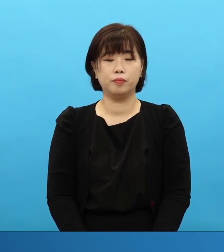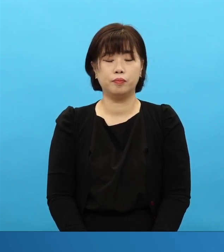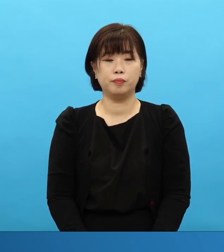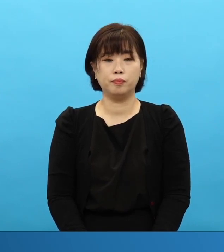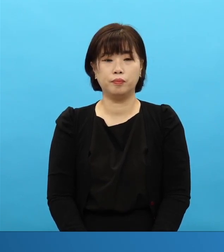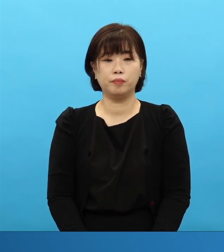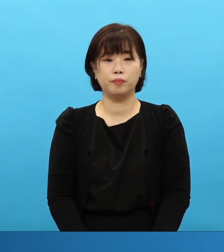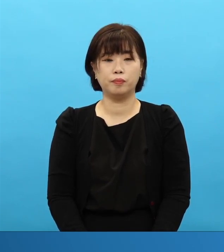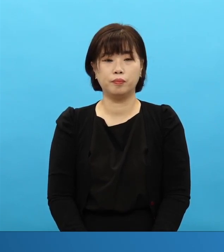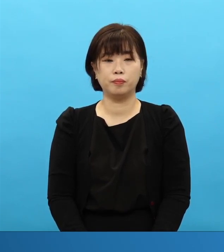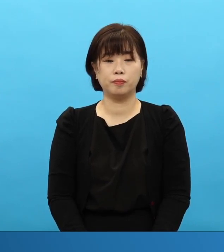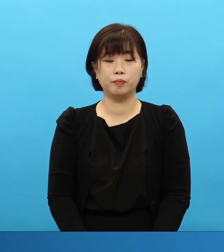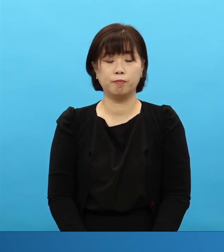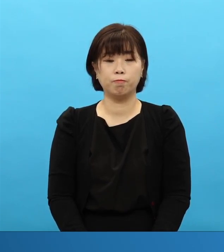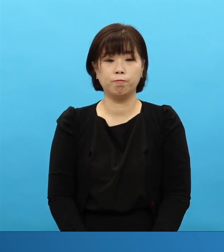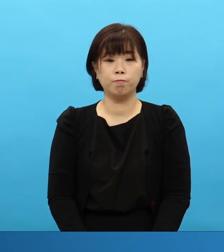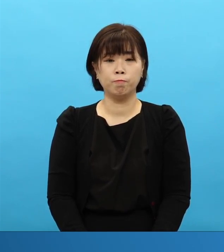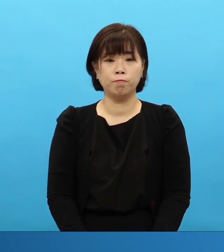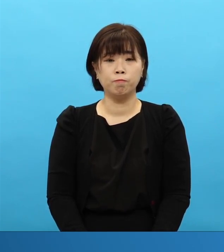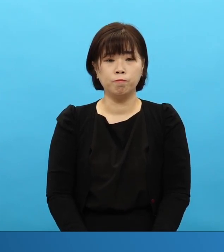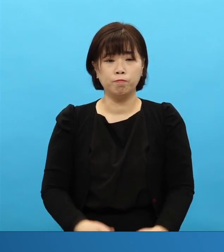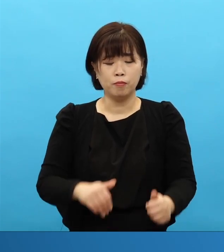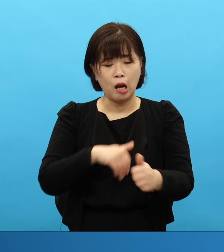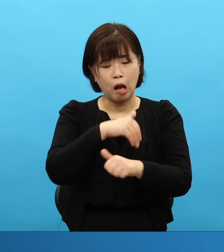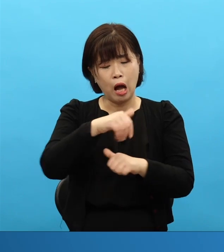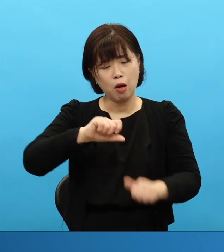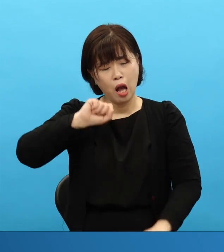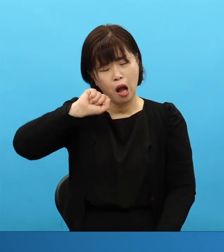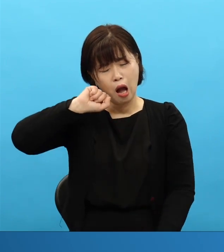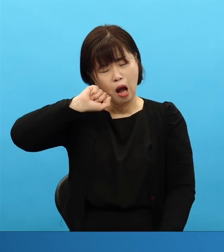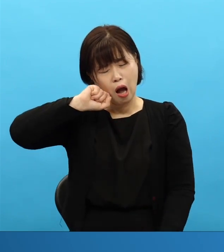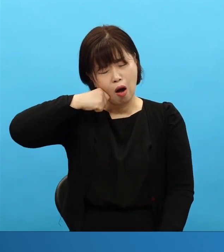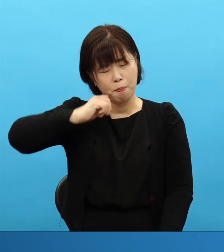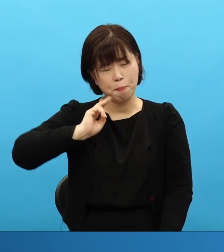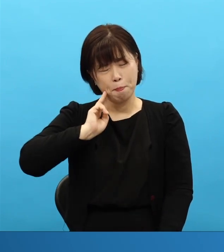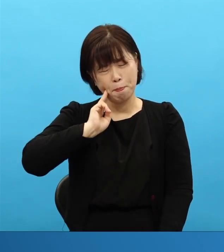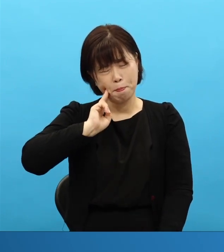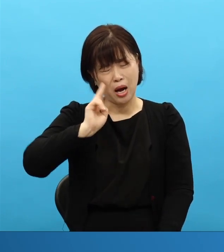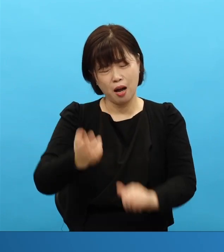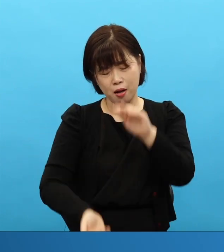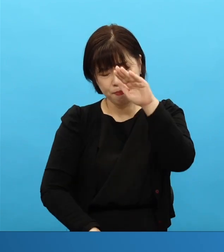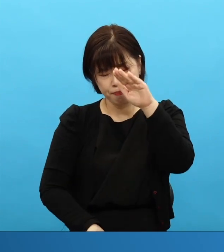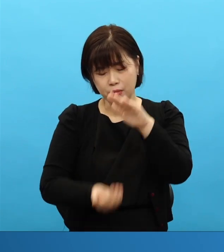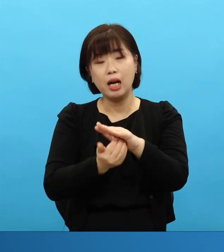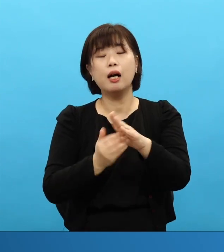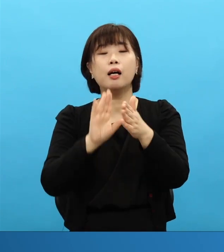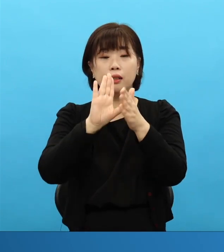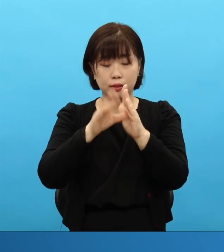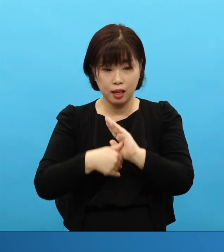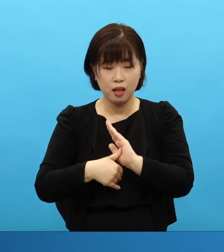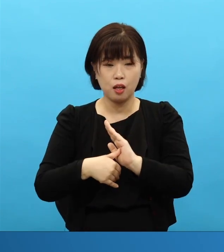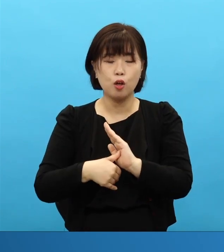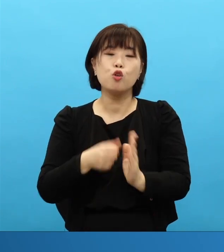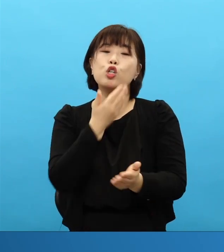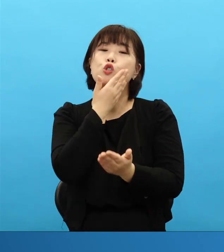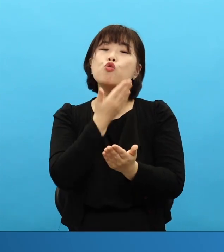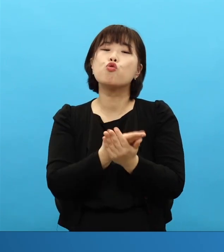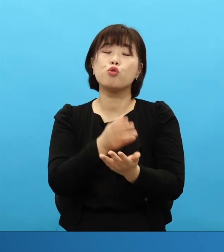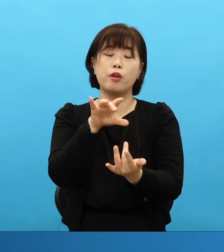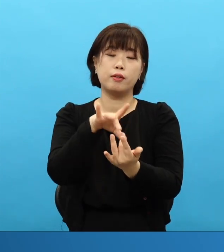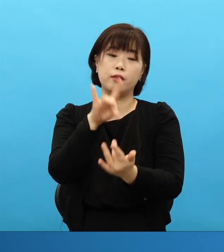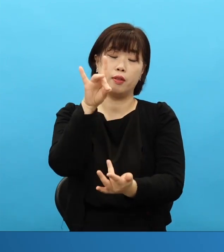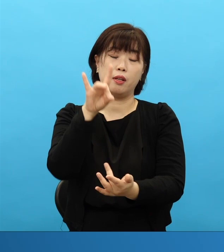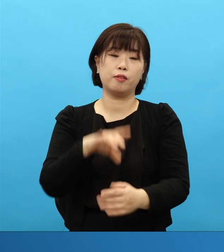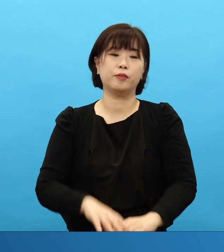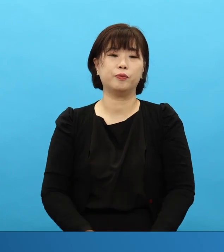가장 어려운 시기에 가장 중요한 선택을 했어요. Because he had this absolute partisan of prayer, the most difficult time, he made the greatest choice. 지명